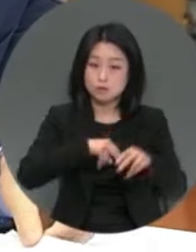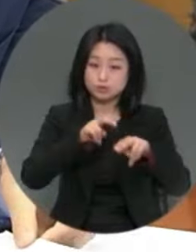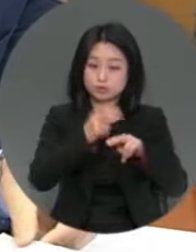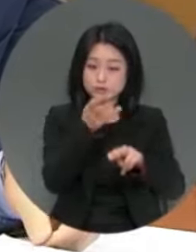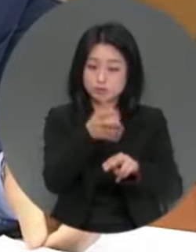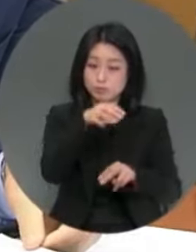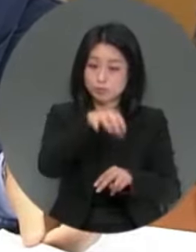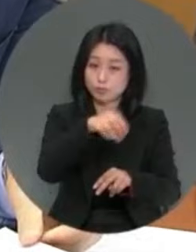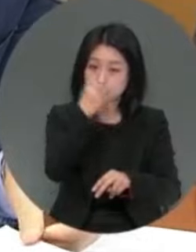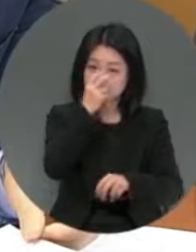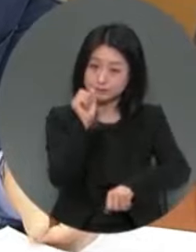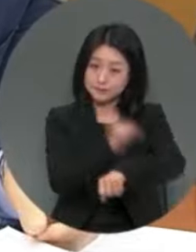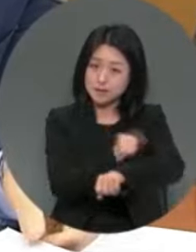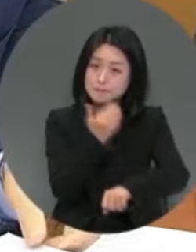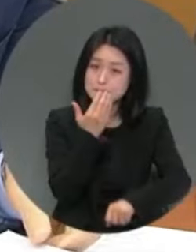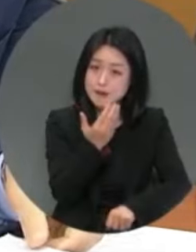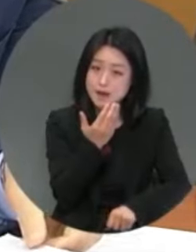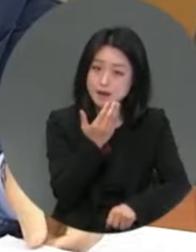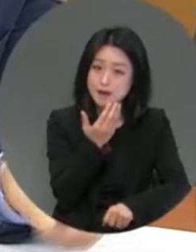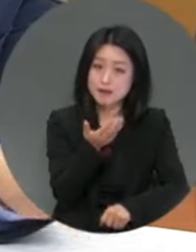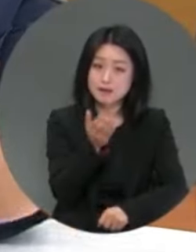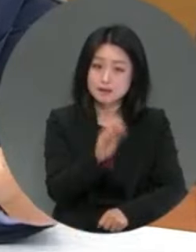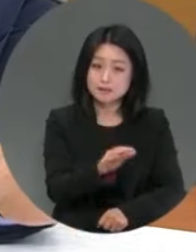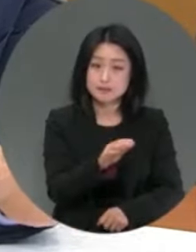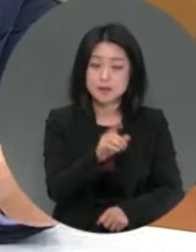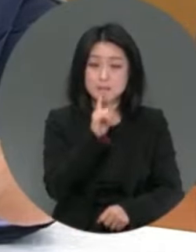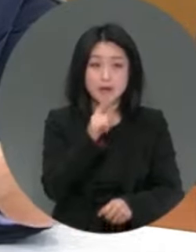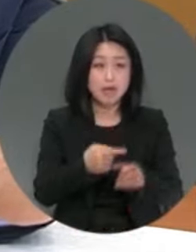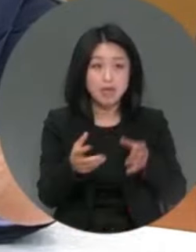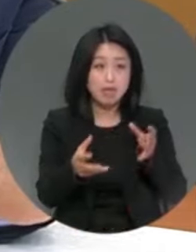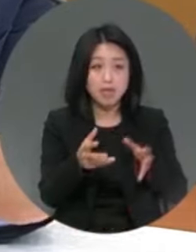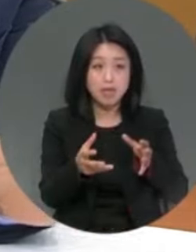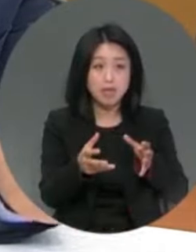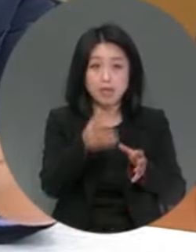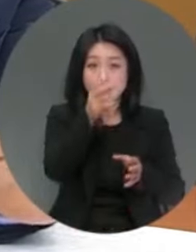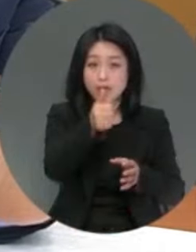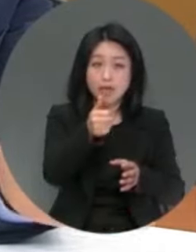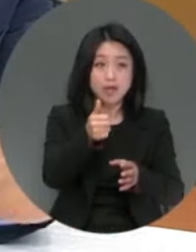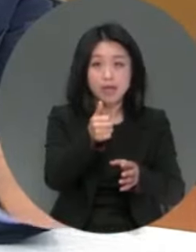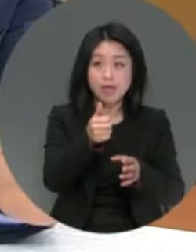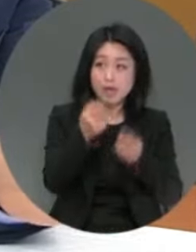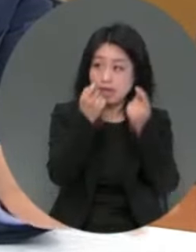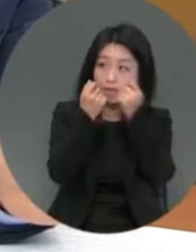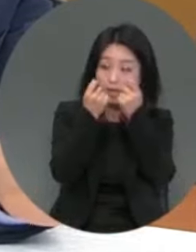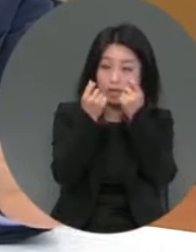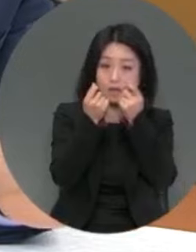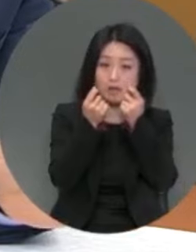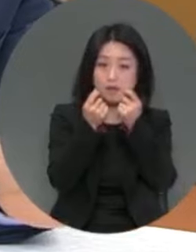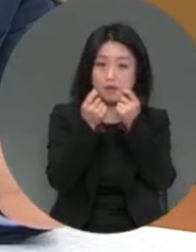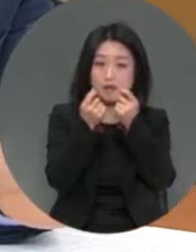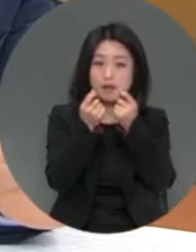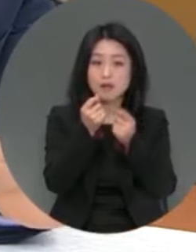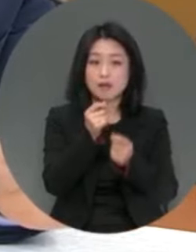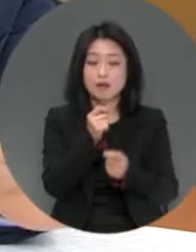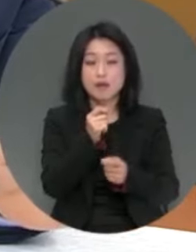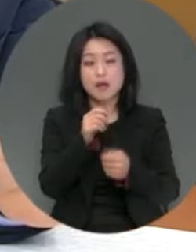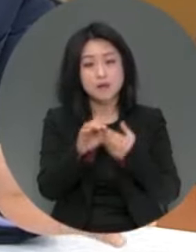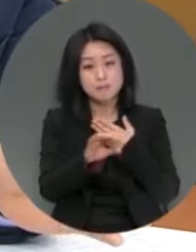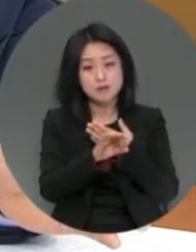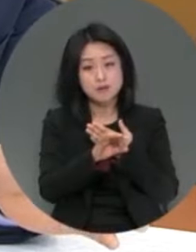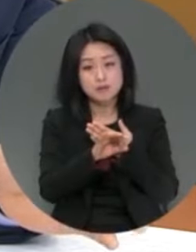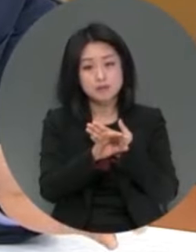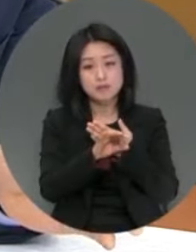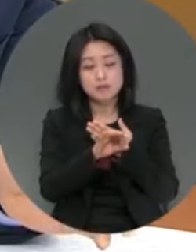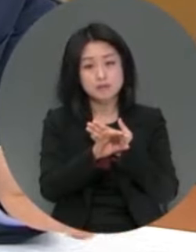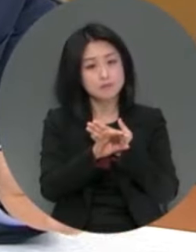중요한 겁니다. 그래서 제가 여쭤본 겁니다. 근데 거기서부터 말더듬고 원칙과 법률에서 벗어나는 다른 이야기를 하시려고